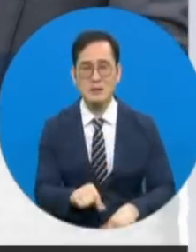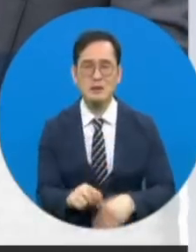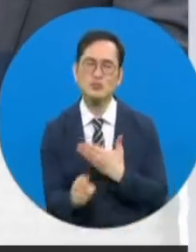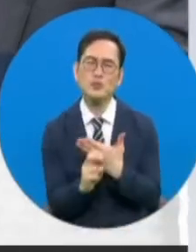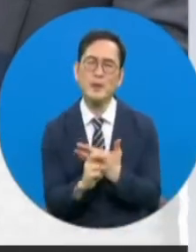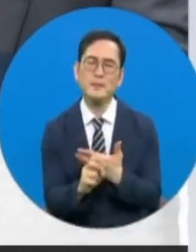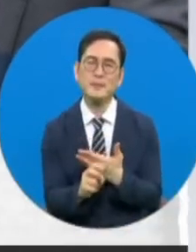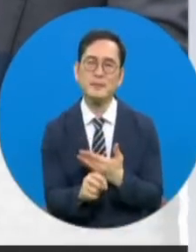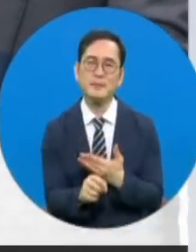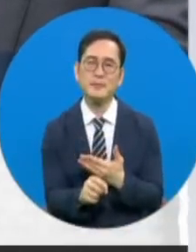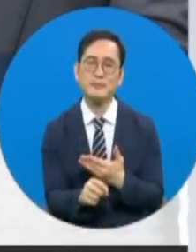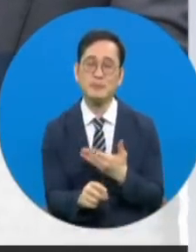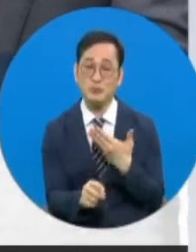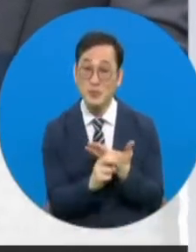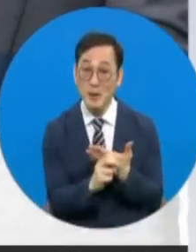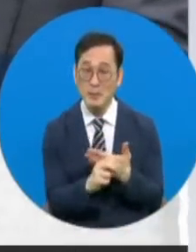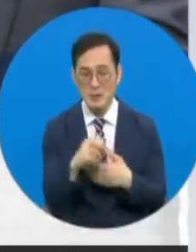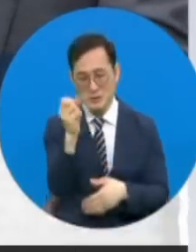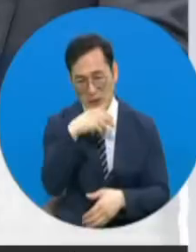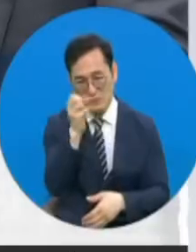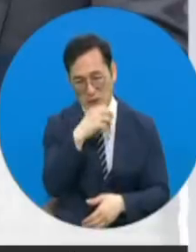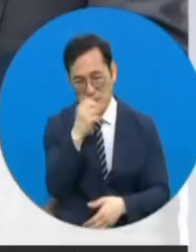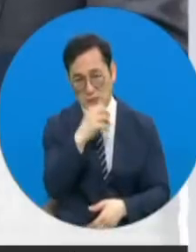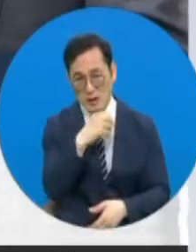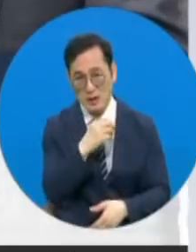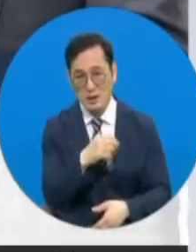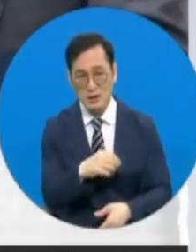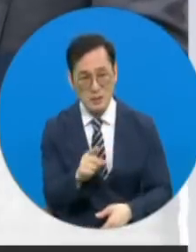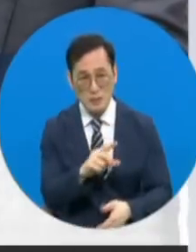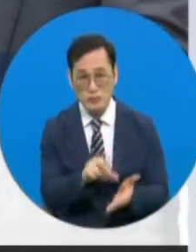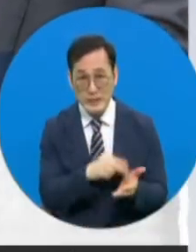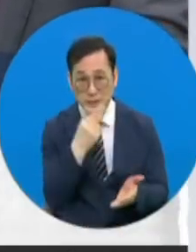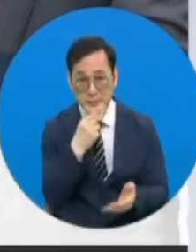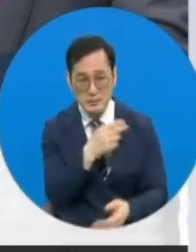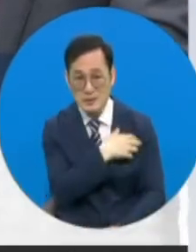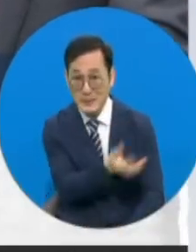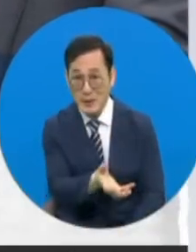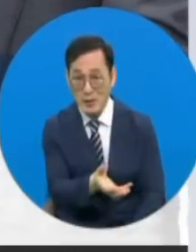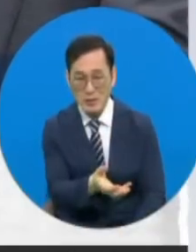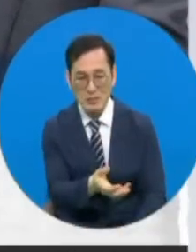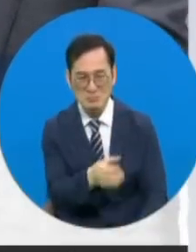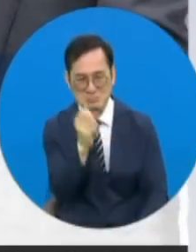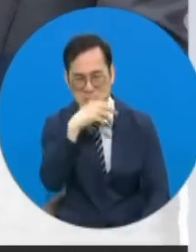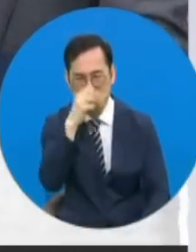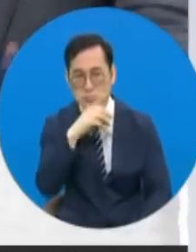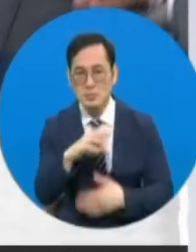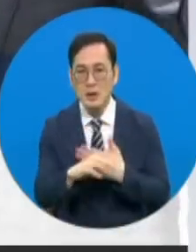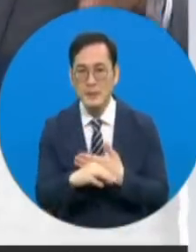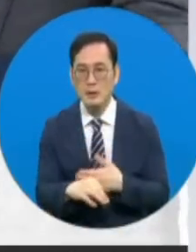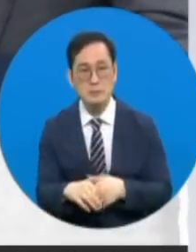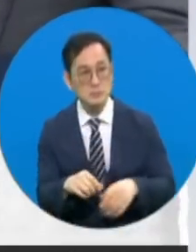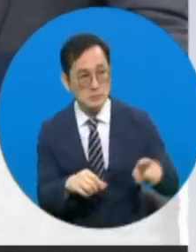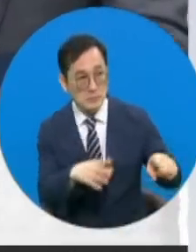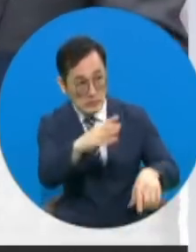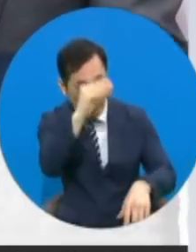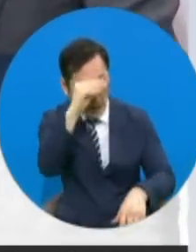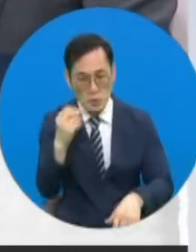1판 만파 저 사람도 하는데 나도 하는데 이렇게 되어 있고 또 아무도 그동안에